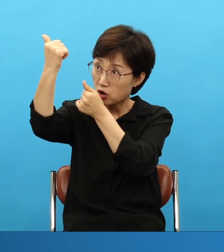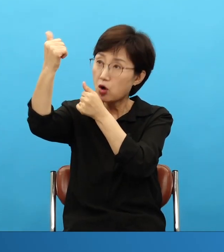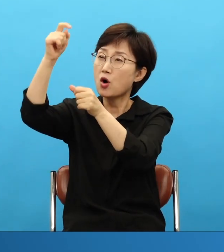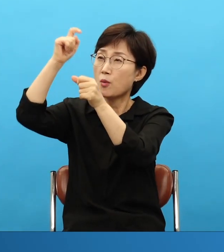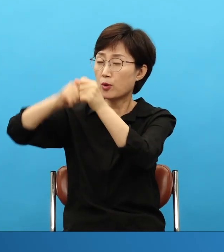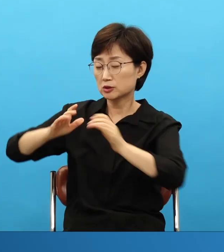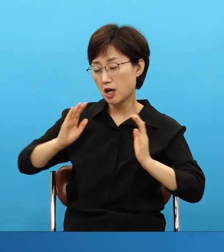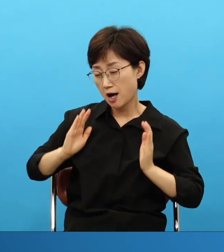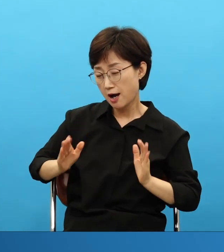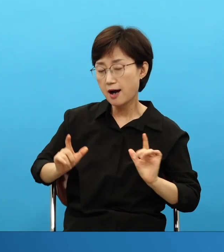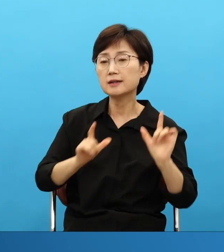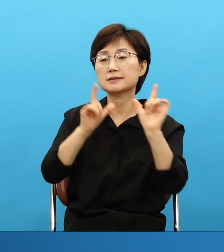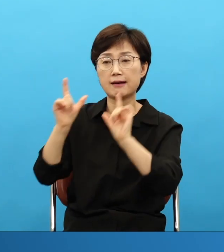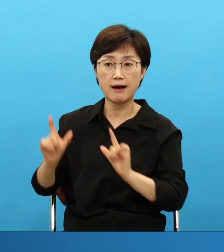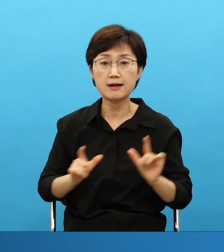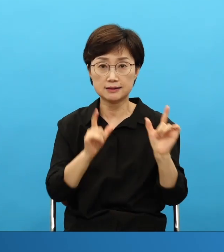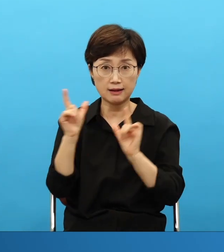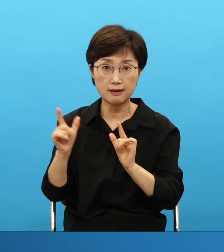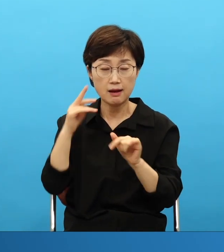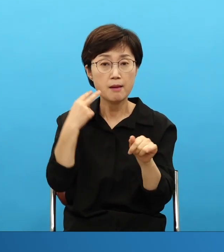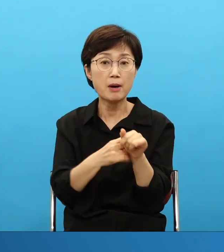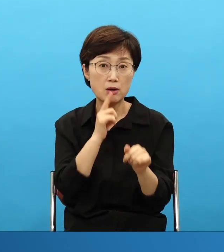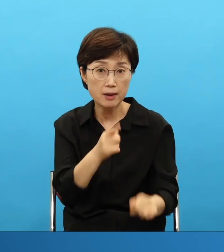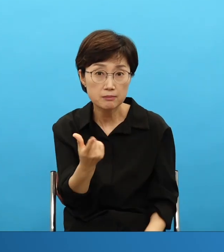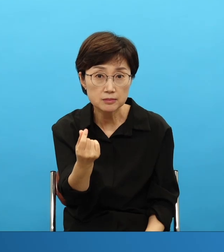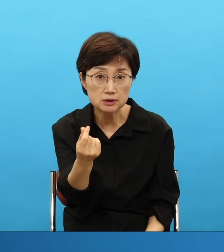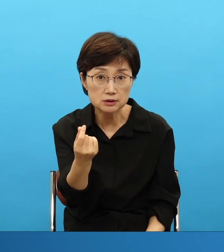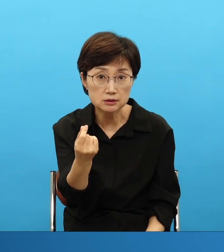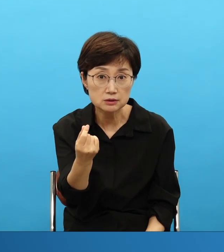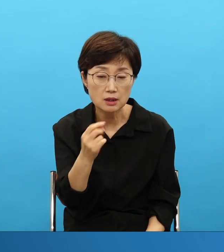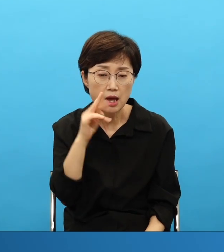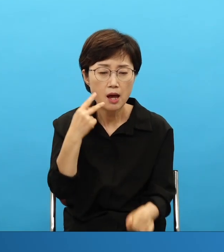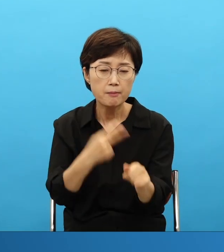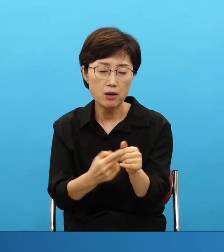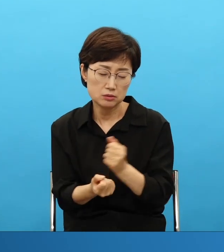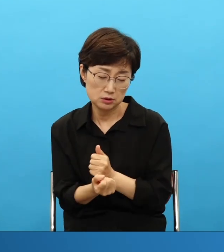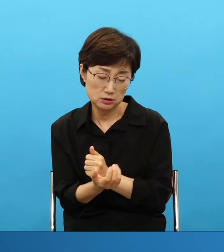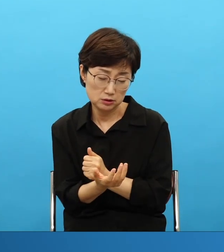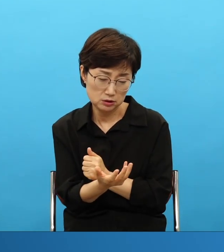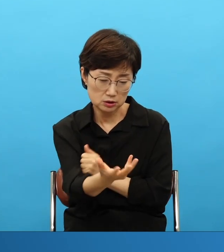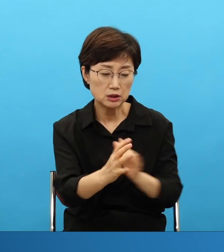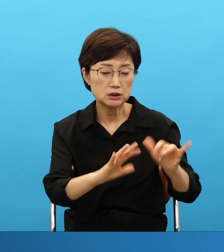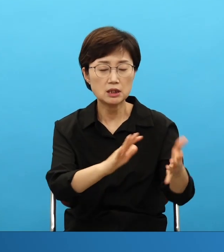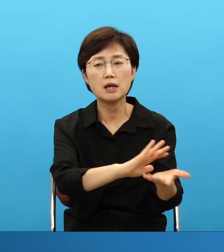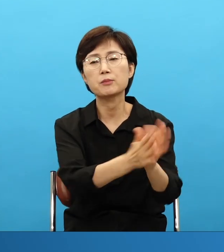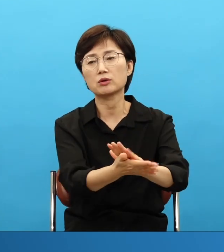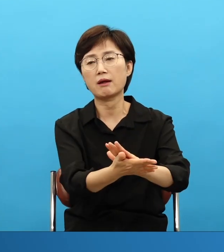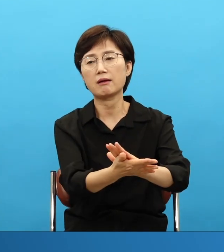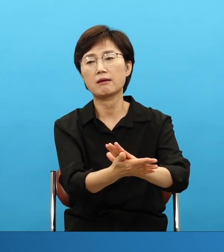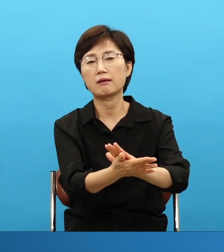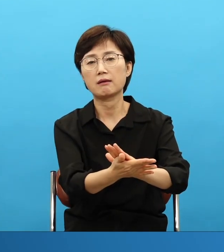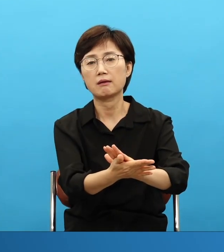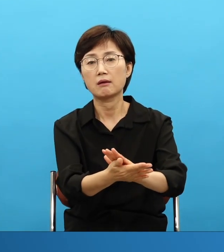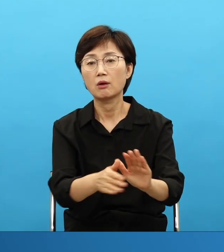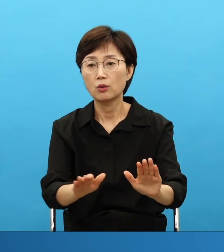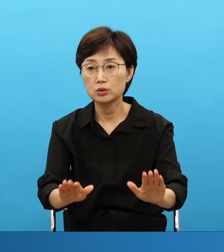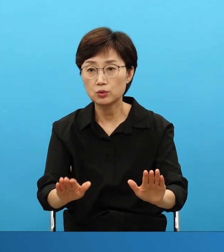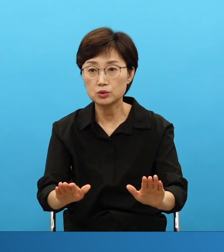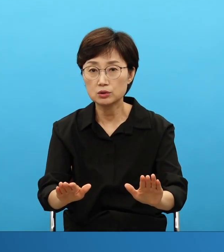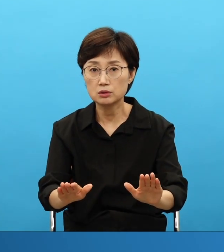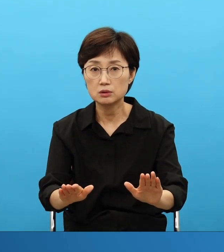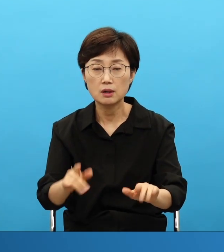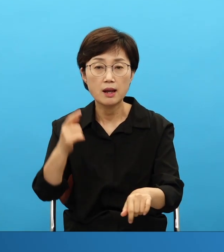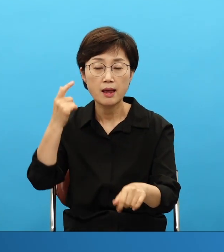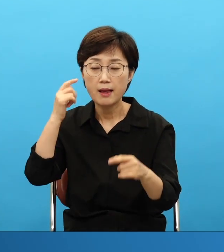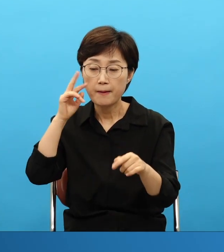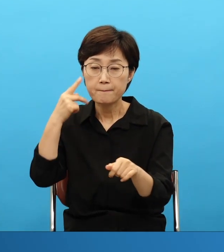간다 바울이 말입니다 세계를 바꿨습니다 오늘 여기서 바울이